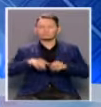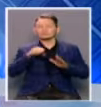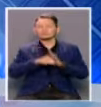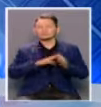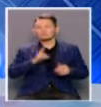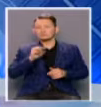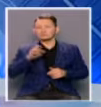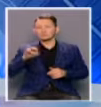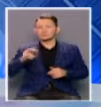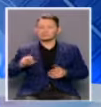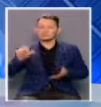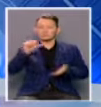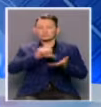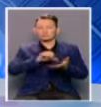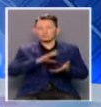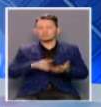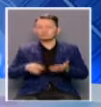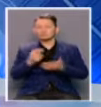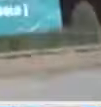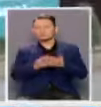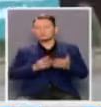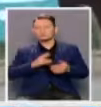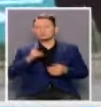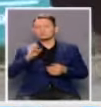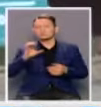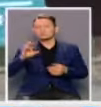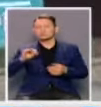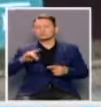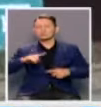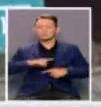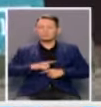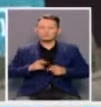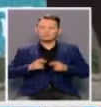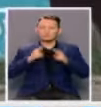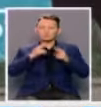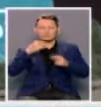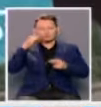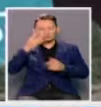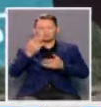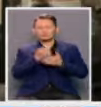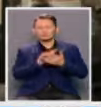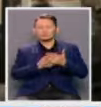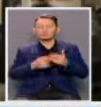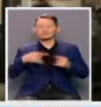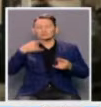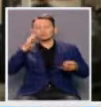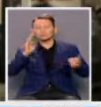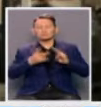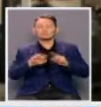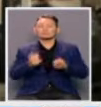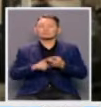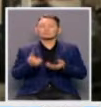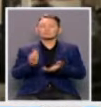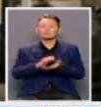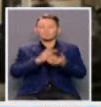Камила Жапалова қатысып жатыр. Суретші сонау Каспий теңізінен тынық мұхитын асып Қазақтың сурет өнерін мәдениетін бүкіл әлемге таныстыруда.